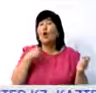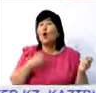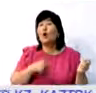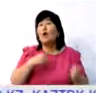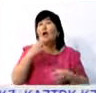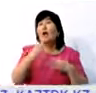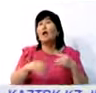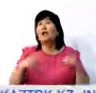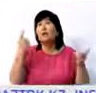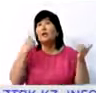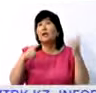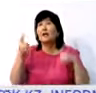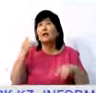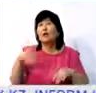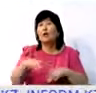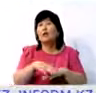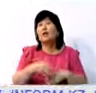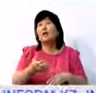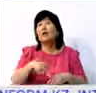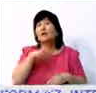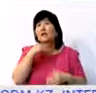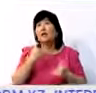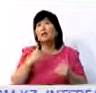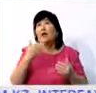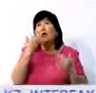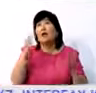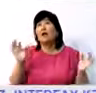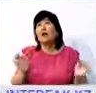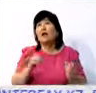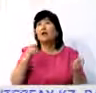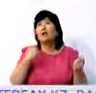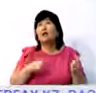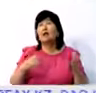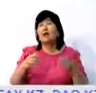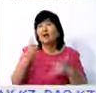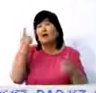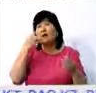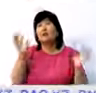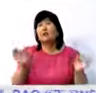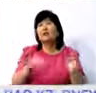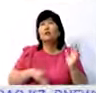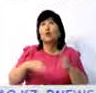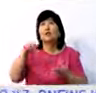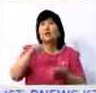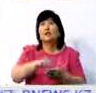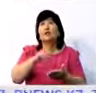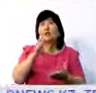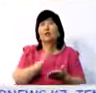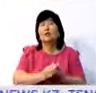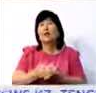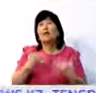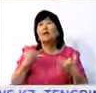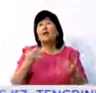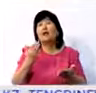әлемдік классика шығармаларын көрермен жылы қабылдап, халық аспаптар оркестрінің халықаралық шығармаларды жоғары деңгейде орындағанына